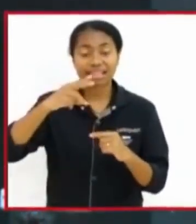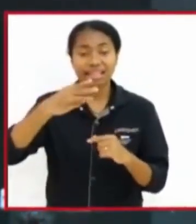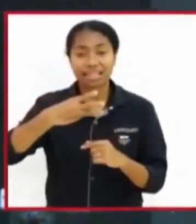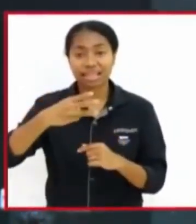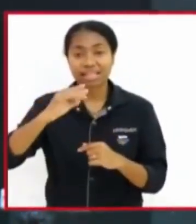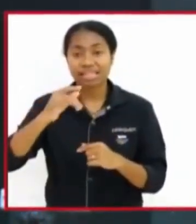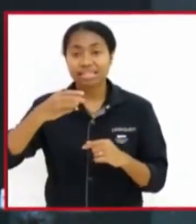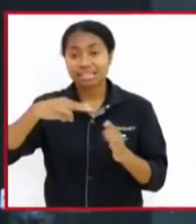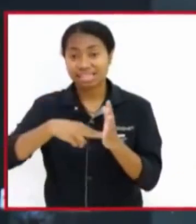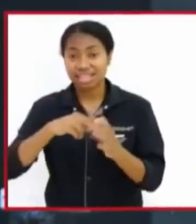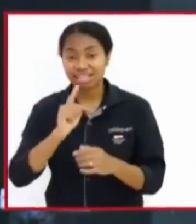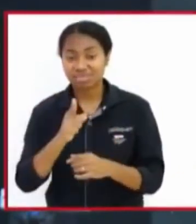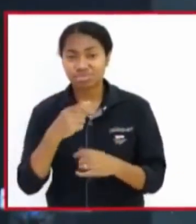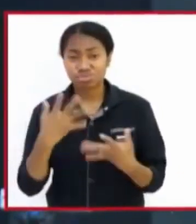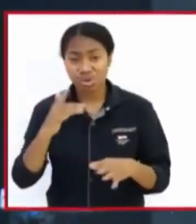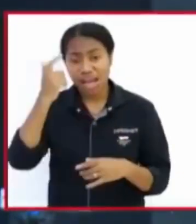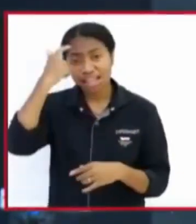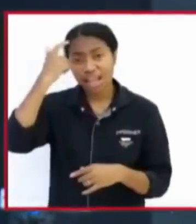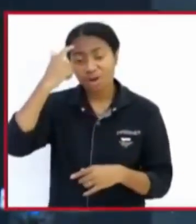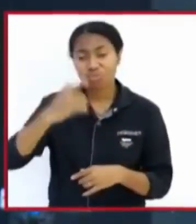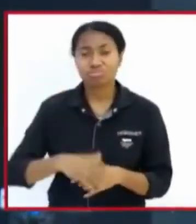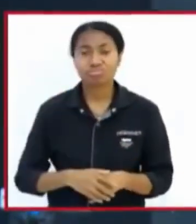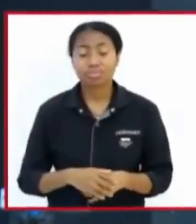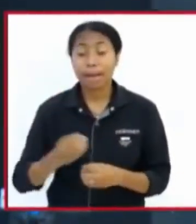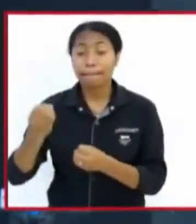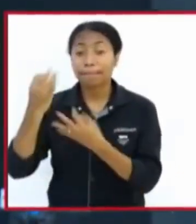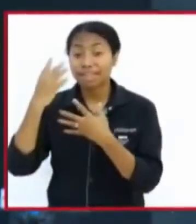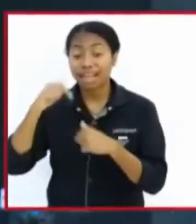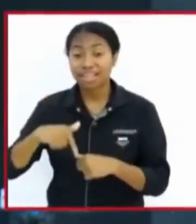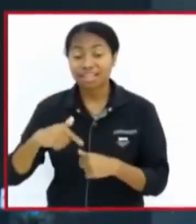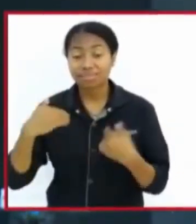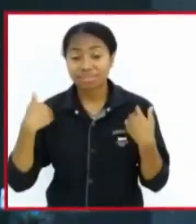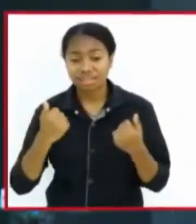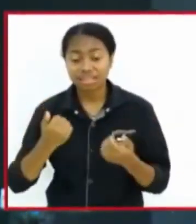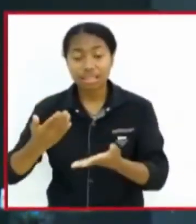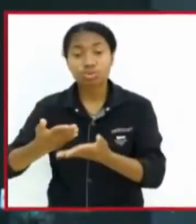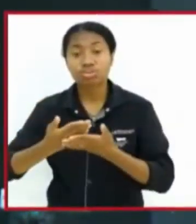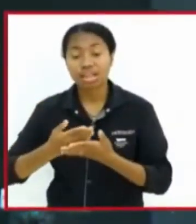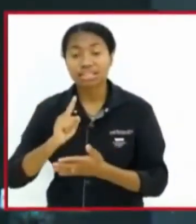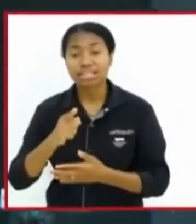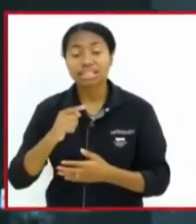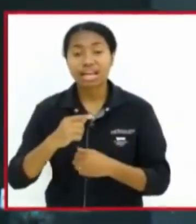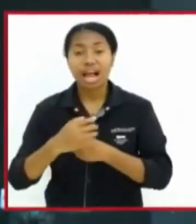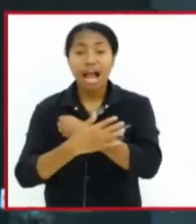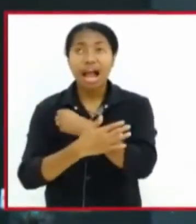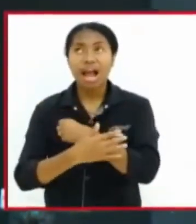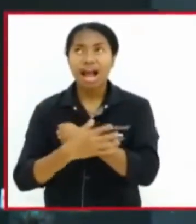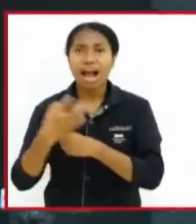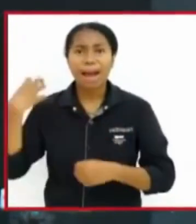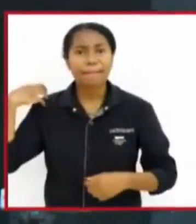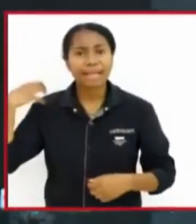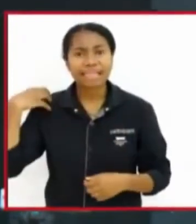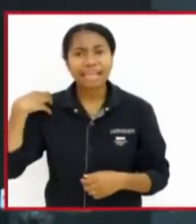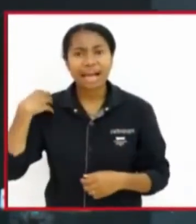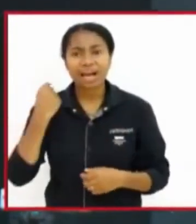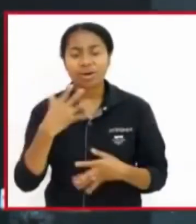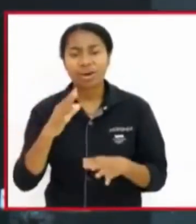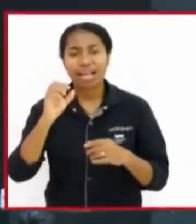sudah tahu lalu berita ini pun diteruskan ke Amerika oleh Israel